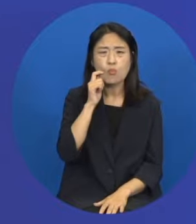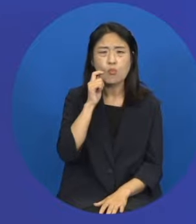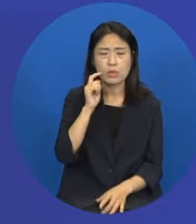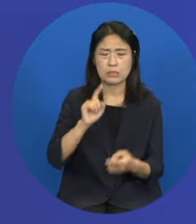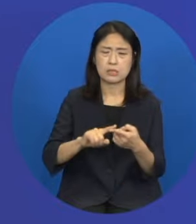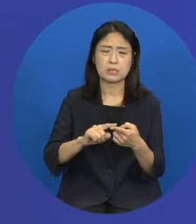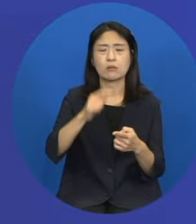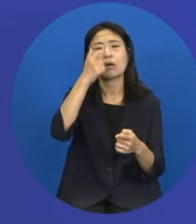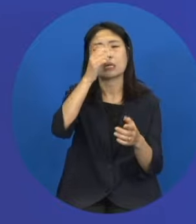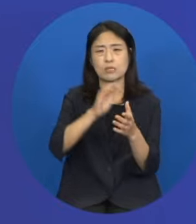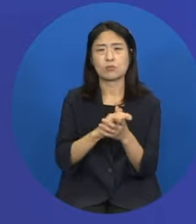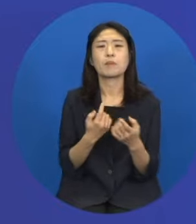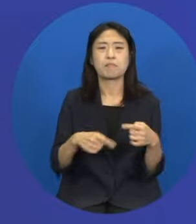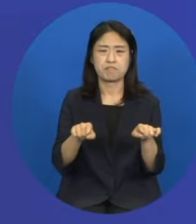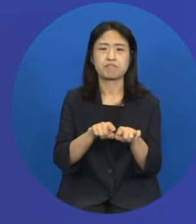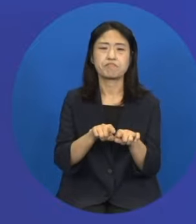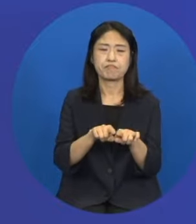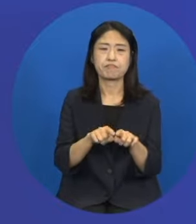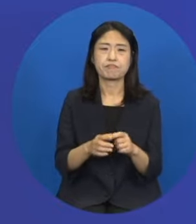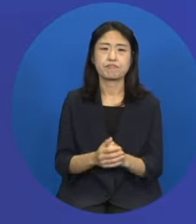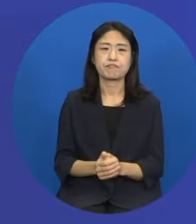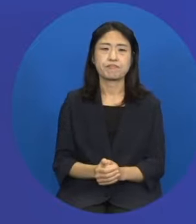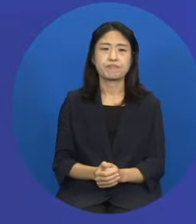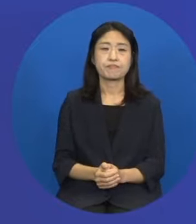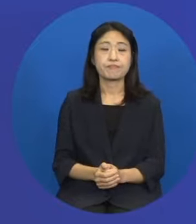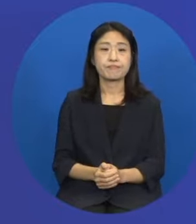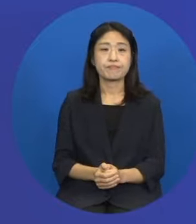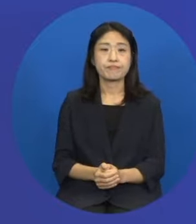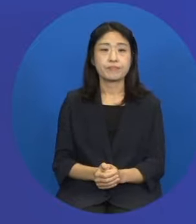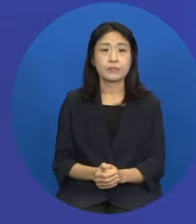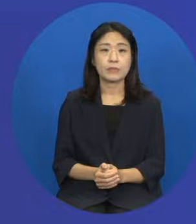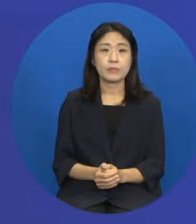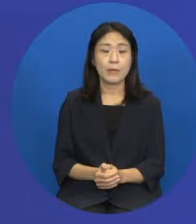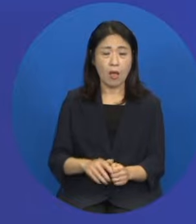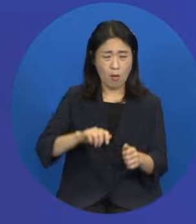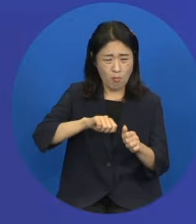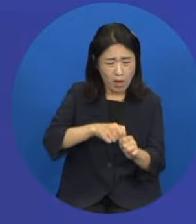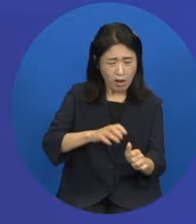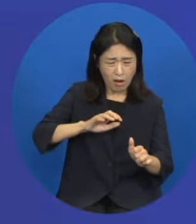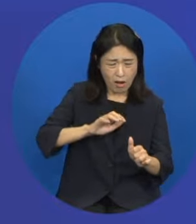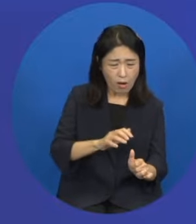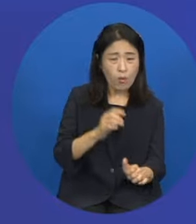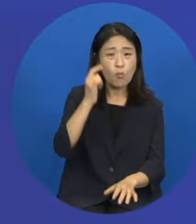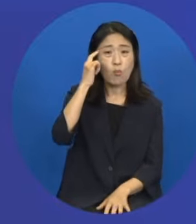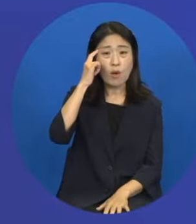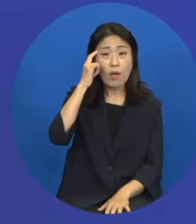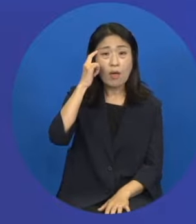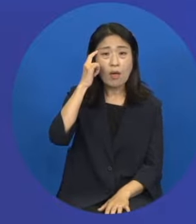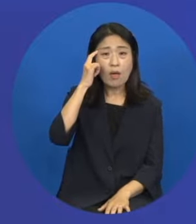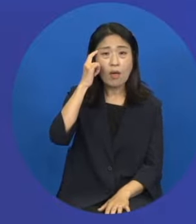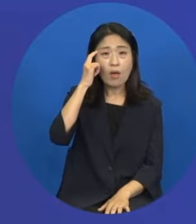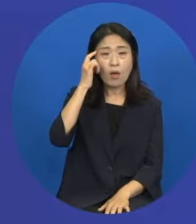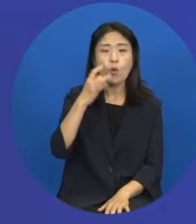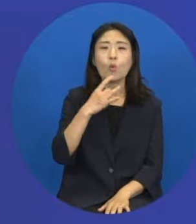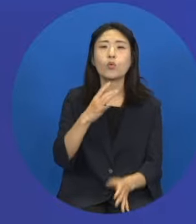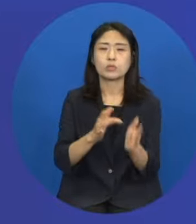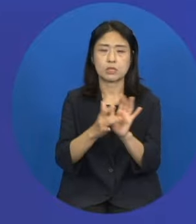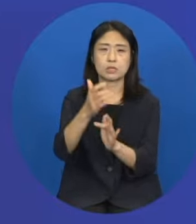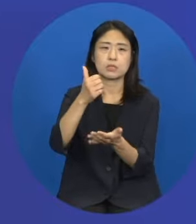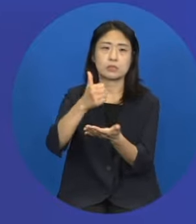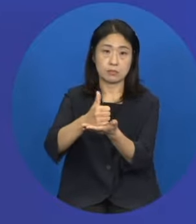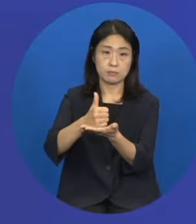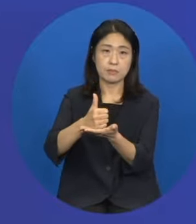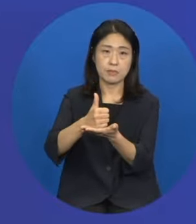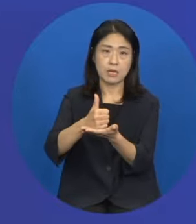시간이 있었습니다. 여러분 왜 박해를 받습니까? 오직 예수님만이 구원의 유일한